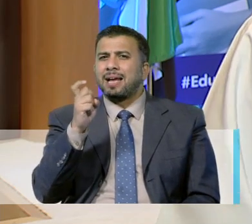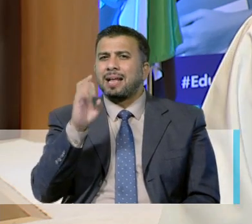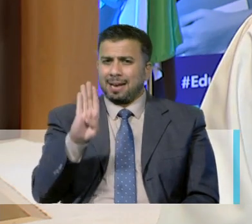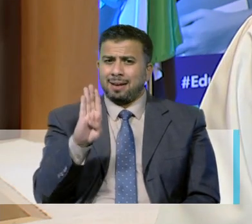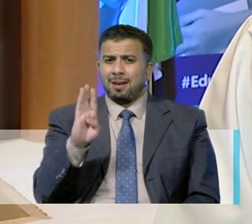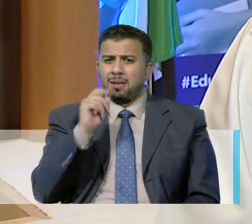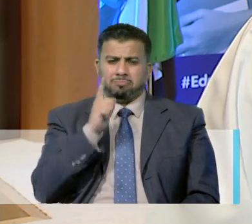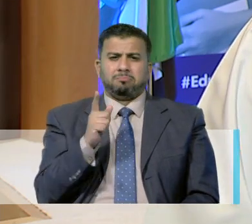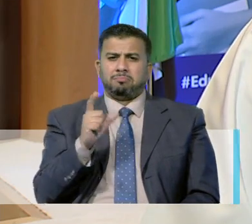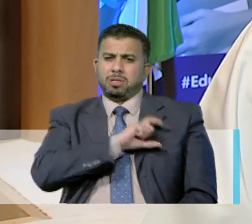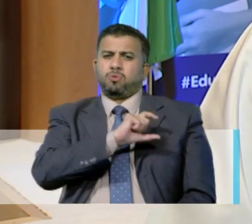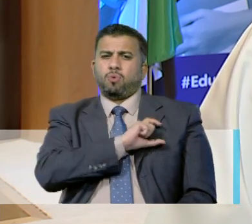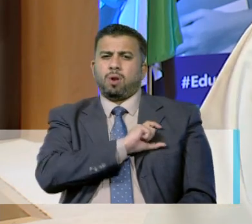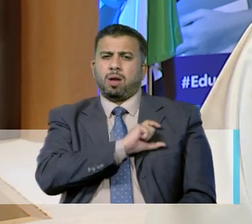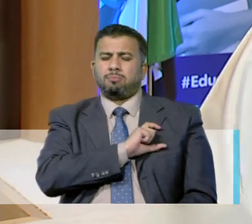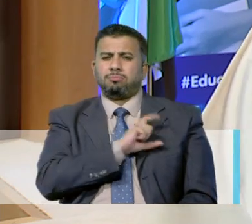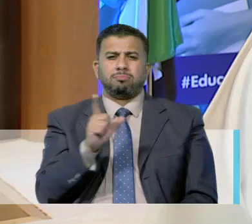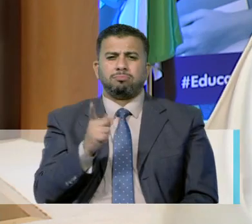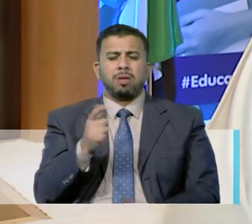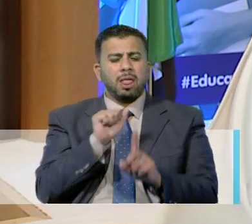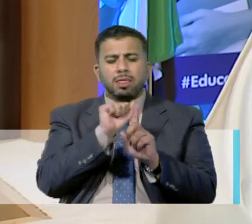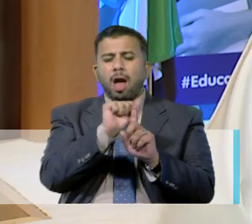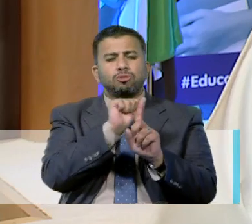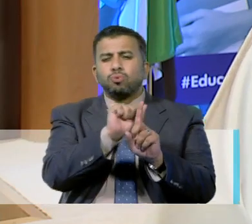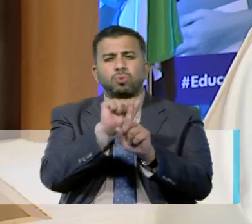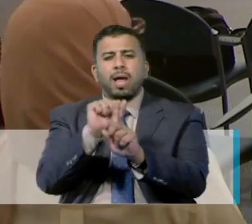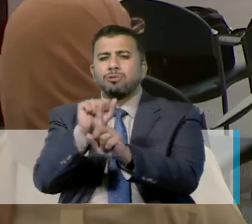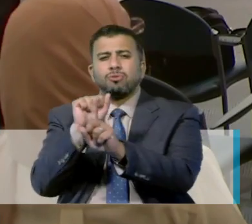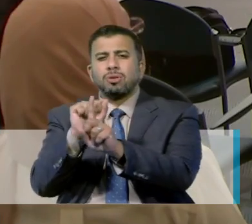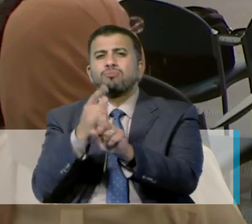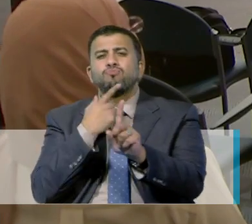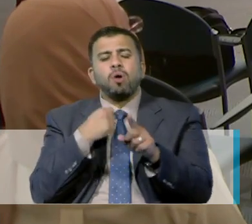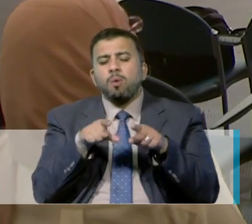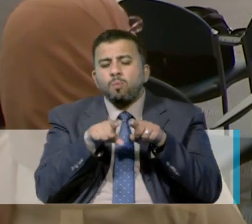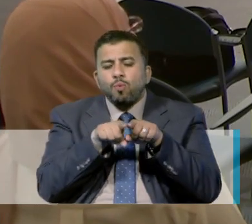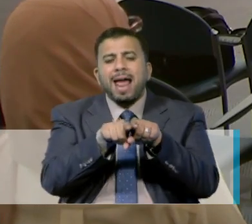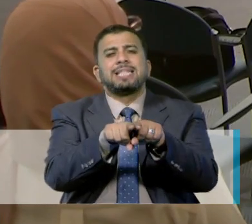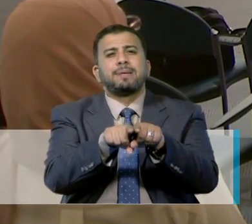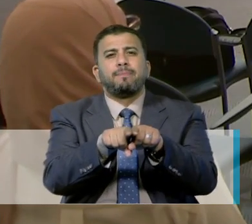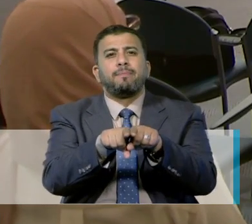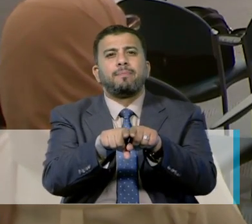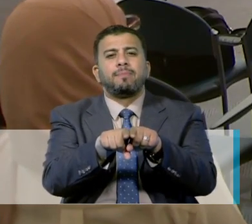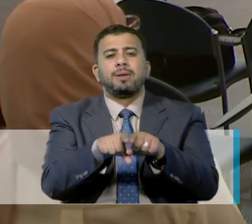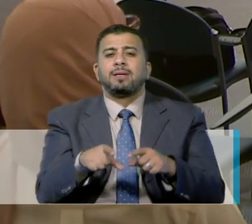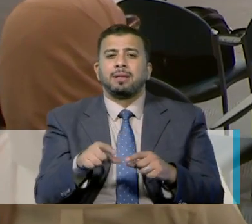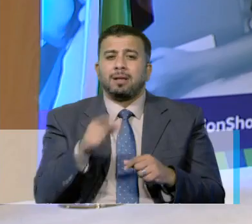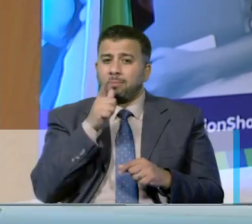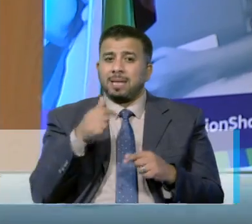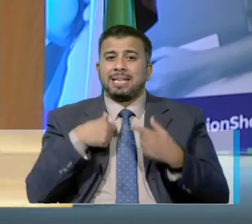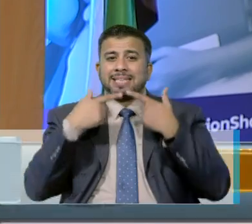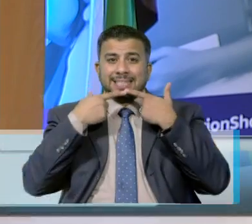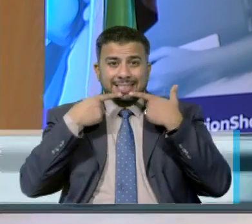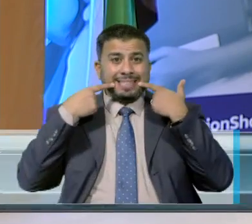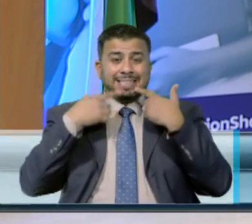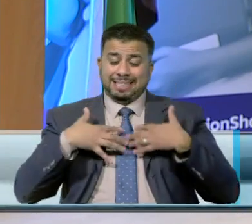خلينا نقول الطلاب يقدرون يحددون شو التخصصات اللي تكون مناسبة لهم. سعداء جدا بتوقيع